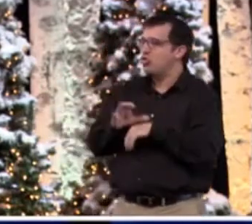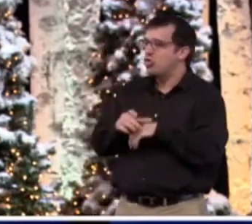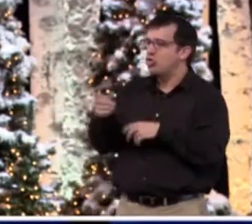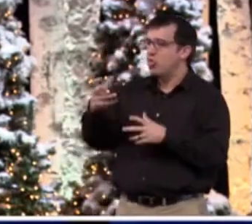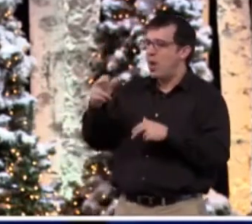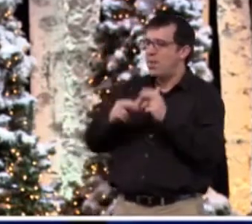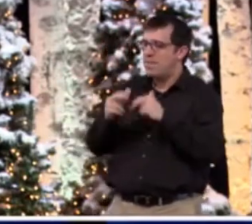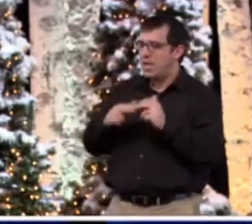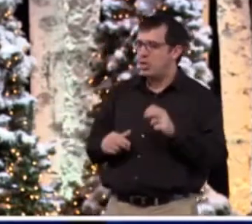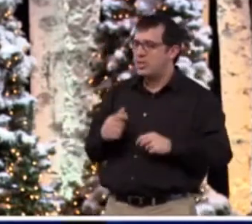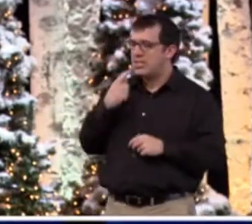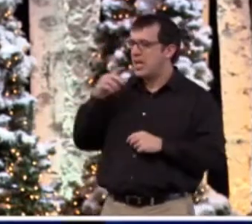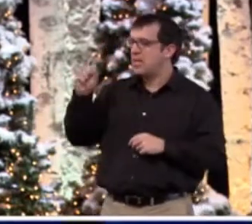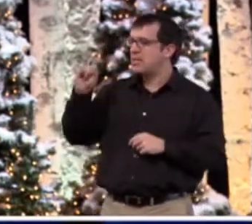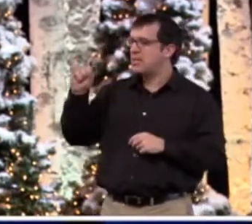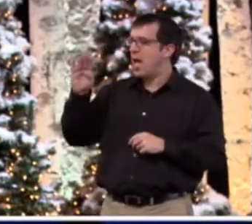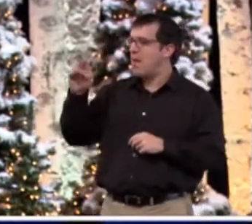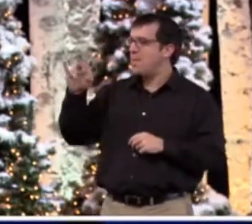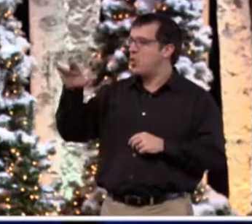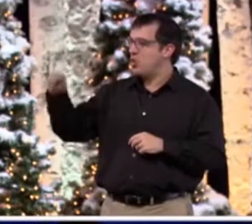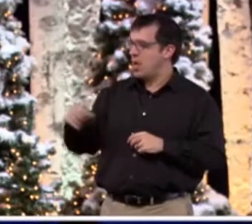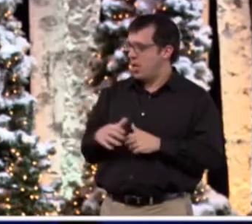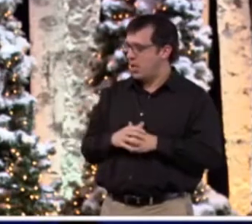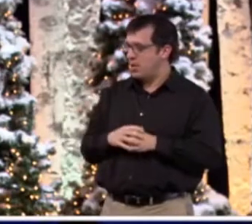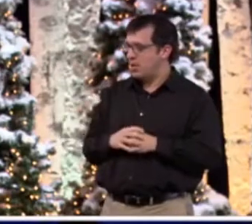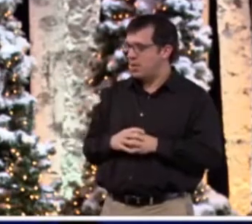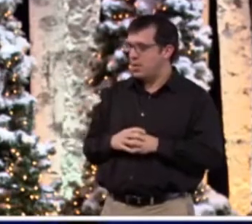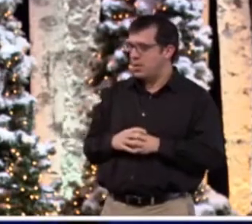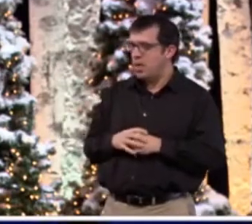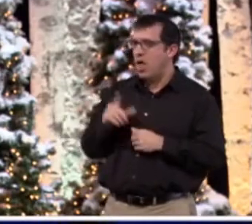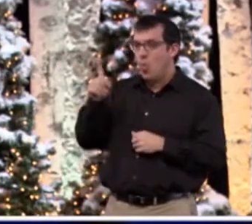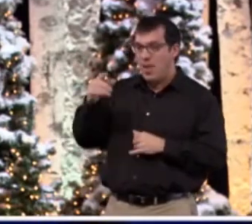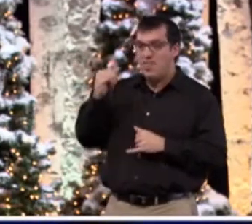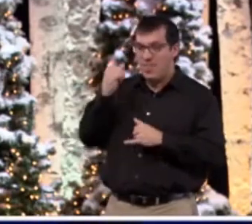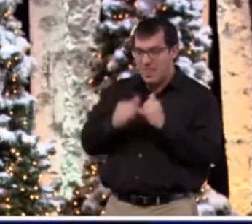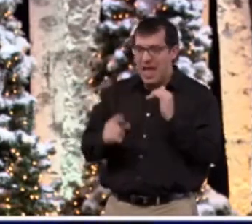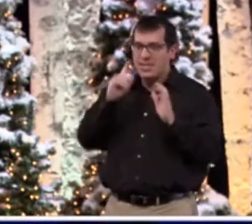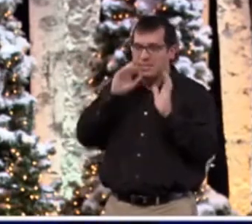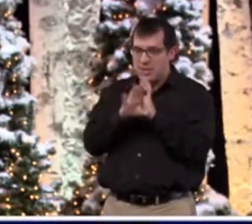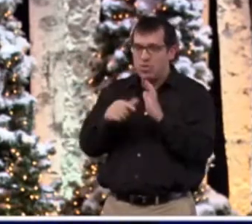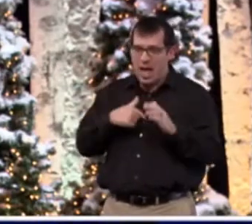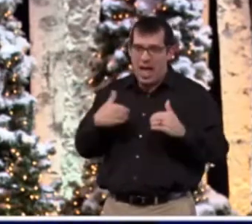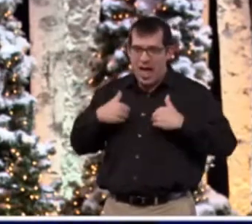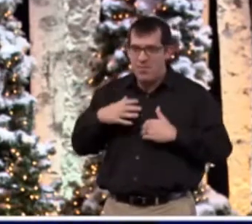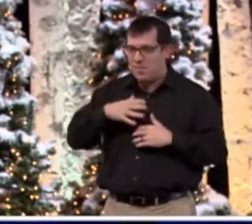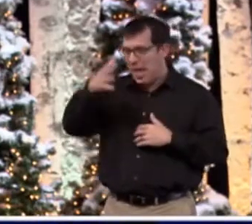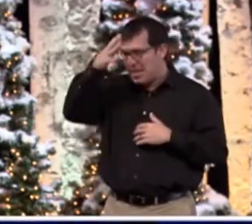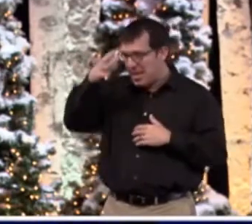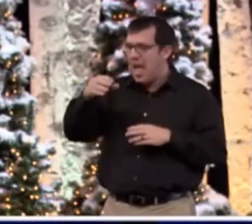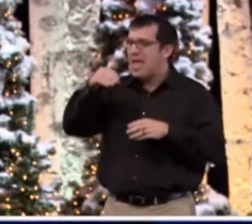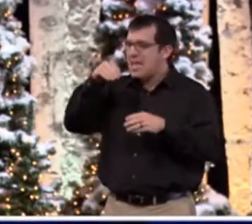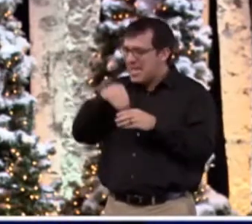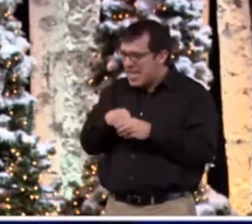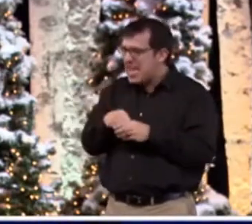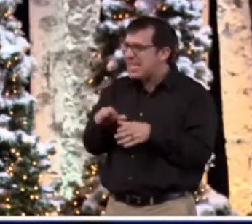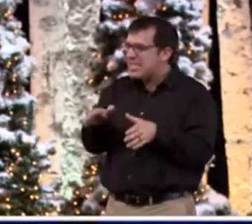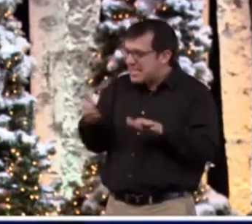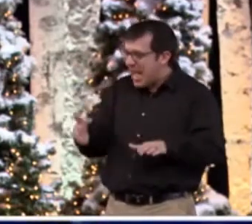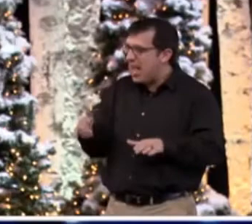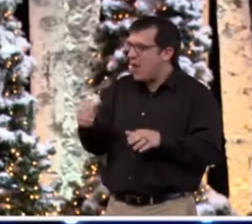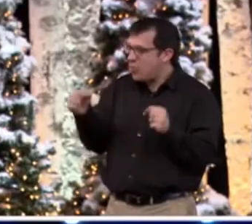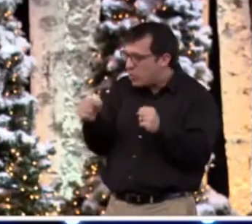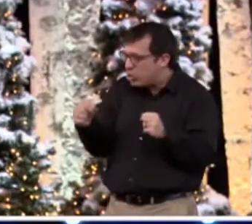अन्तिम मण्डली बनाउन चाहनुहुन्छ? उहाँले भन्नुभयो, साइबेरियामा। मसँग भएको मेरो बुवाको अन्तिम चित्र